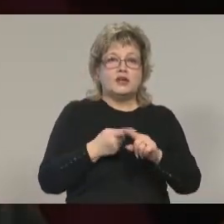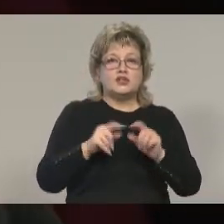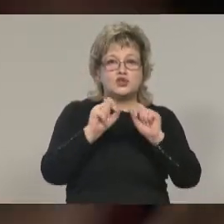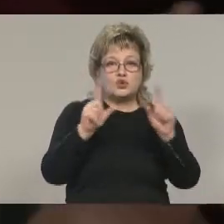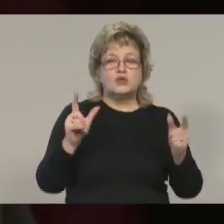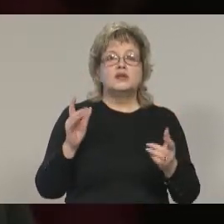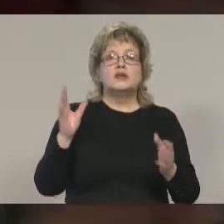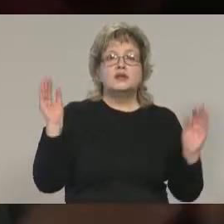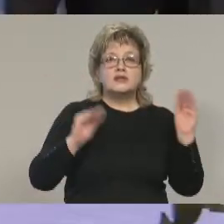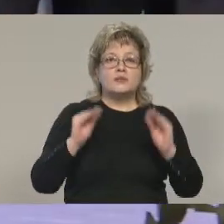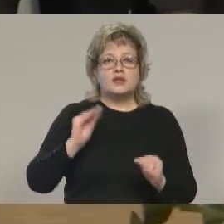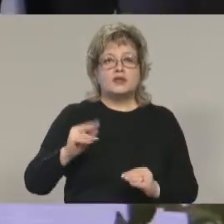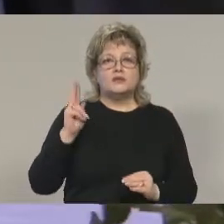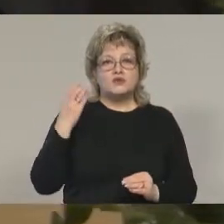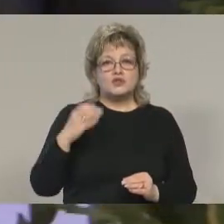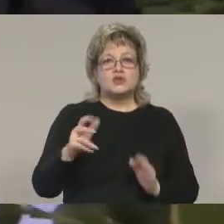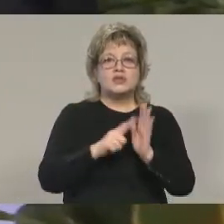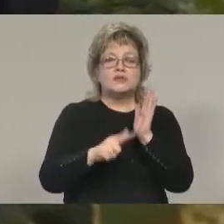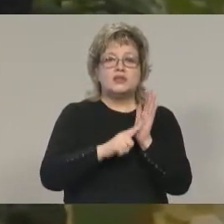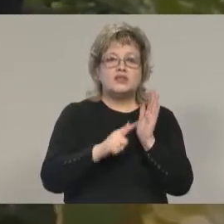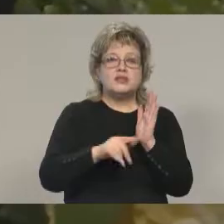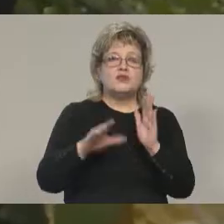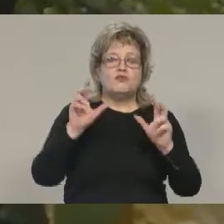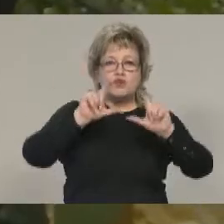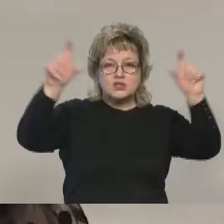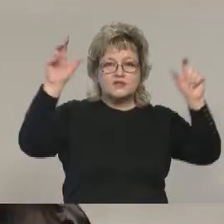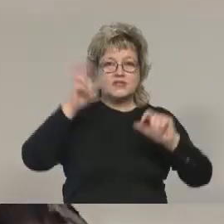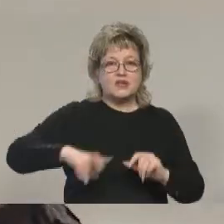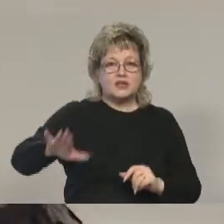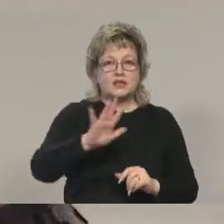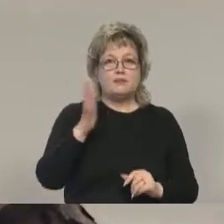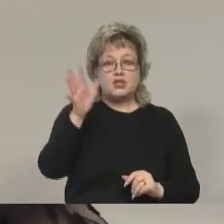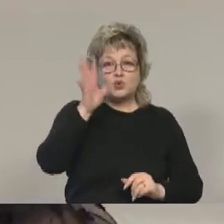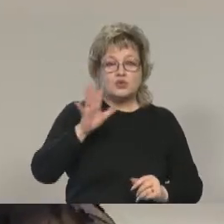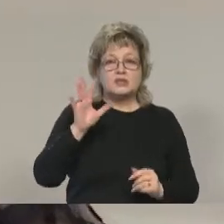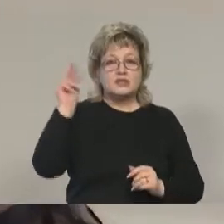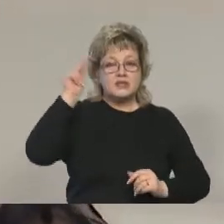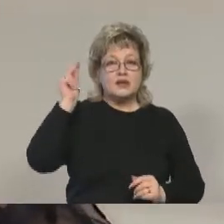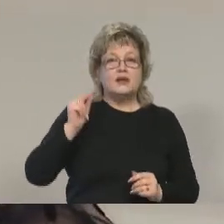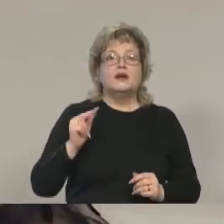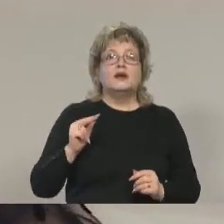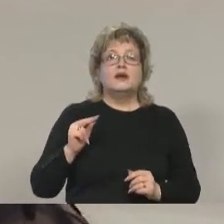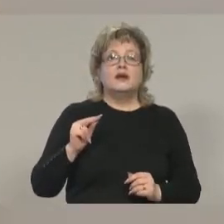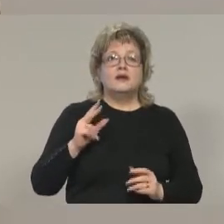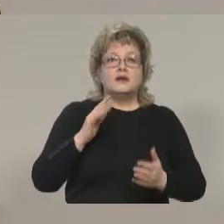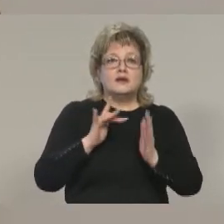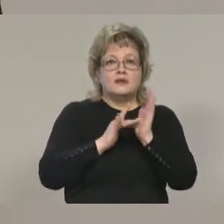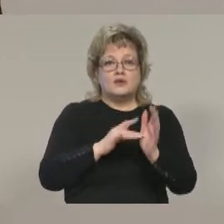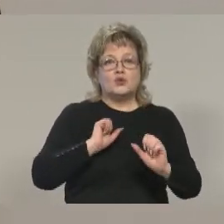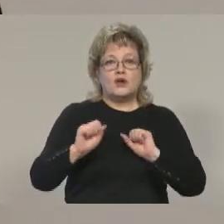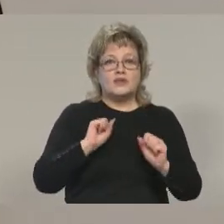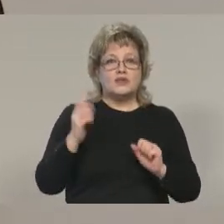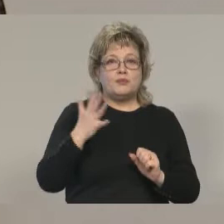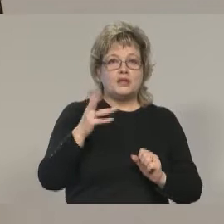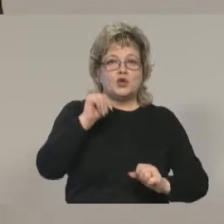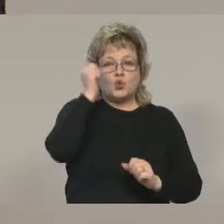собрала 200 студенческих лидеров из 70 вузов страны. Пятикурсница Гулиса Рахмедова руководит студсоветом РИНХа пятый